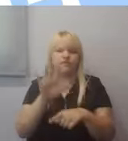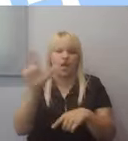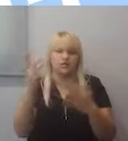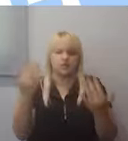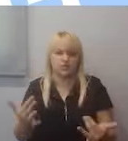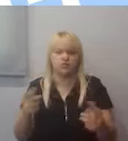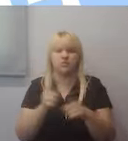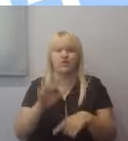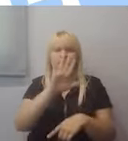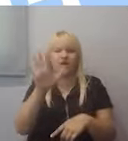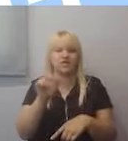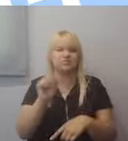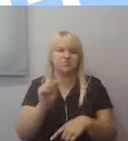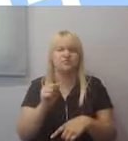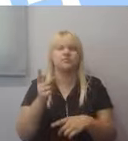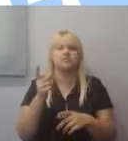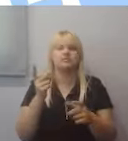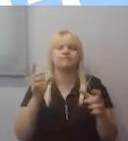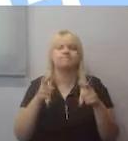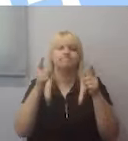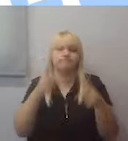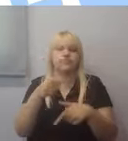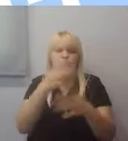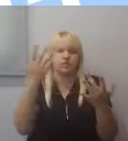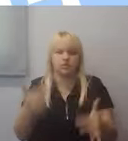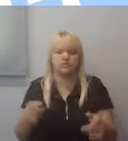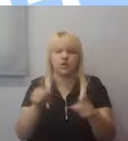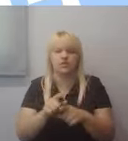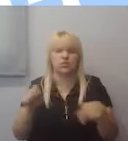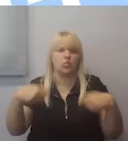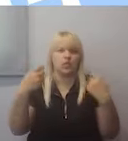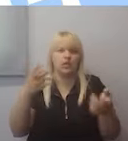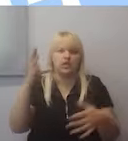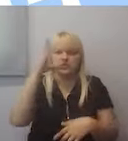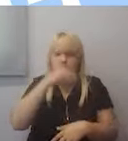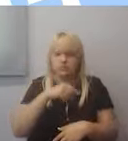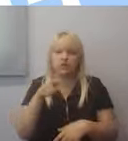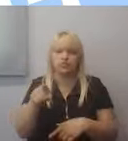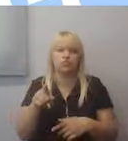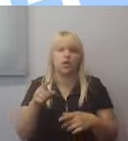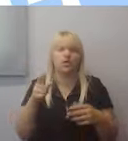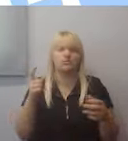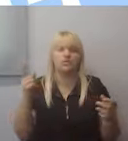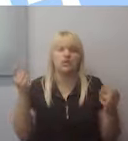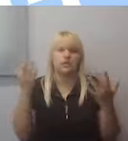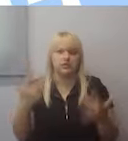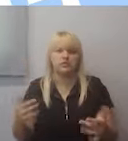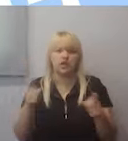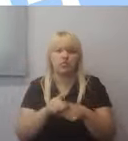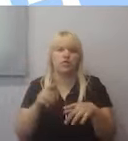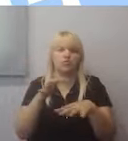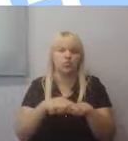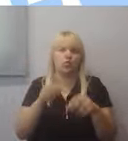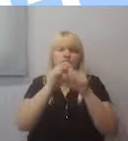valsts ir ieviesui šo risinājumu dod iespēju caur to interaktīvo risinājumu arī šūnas apraides